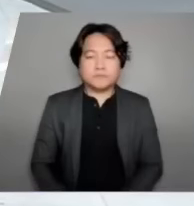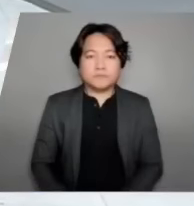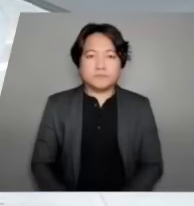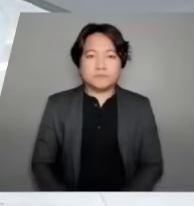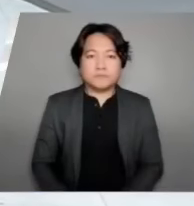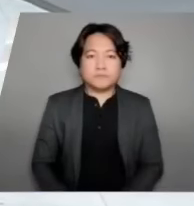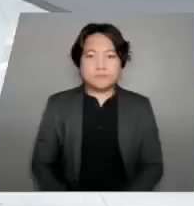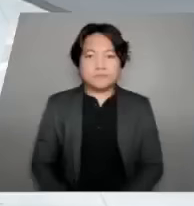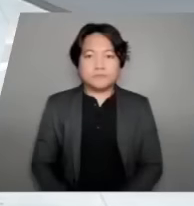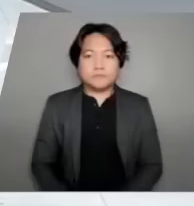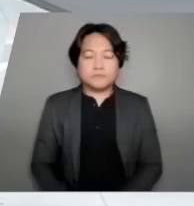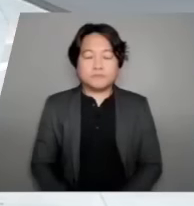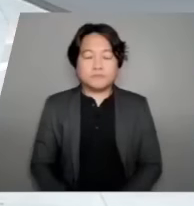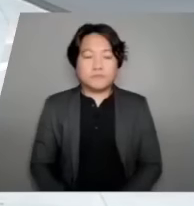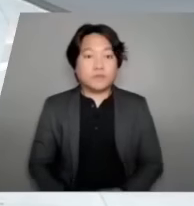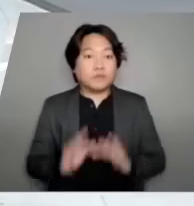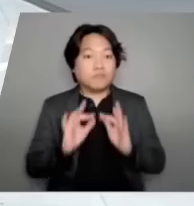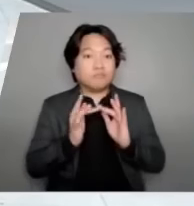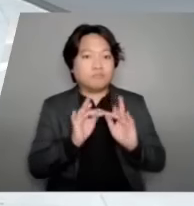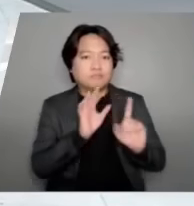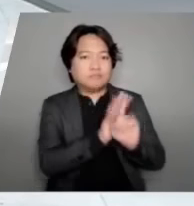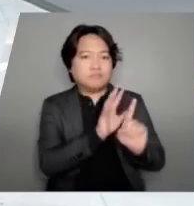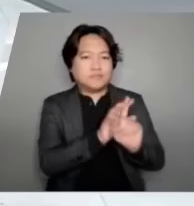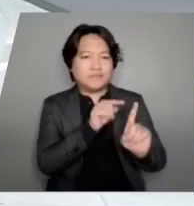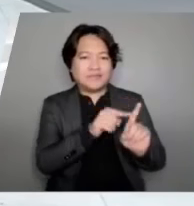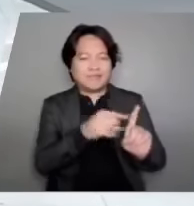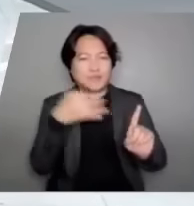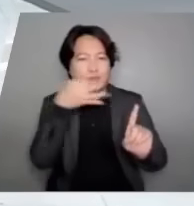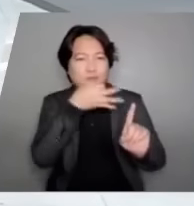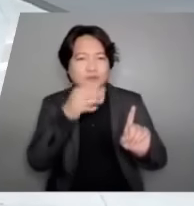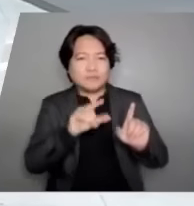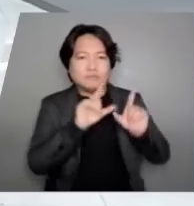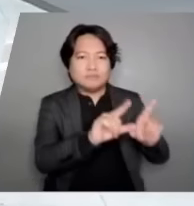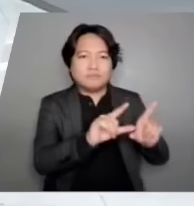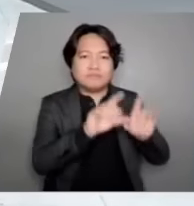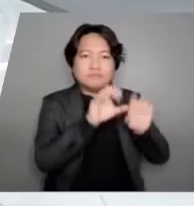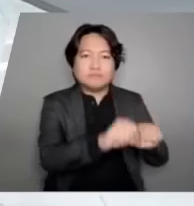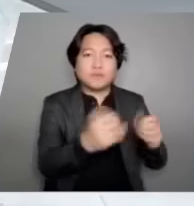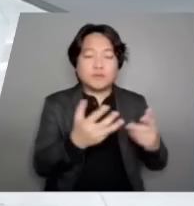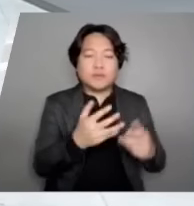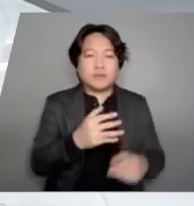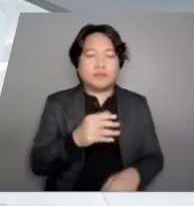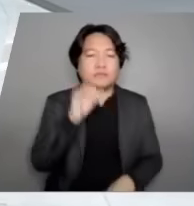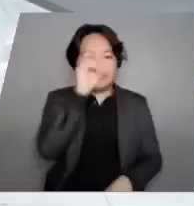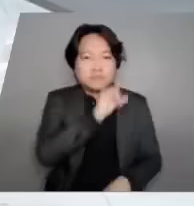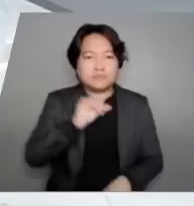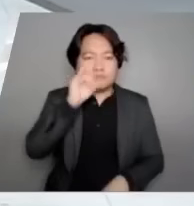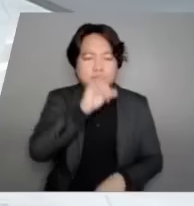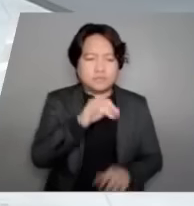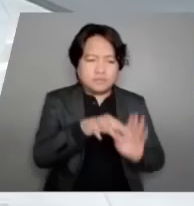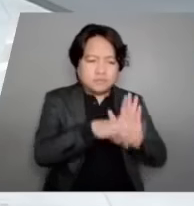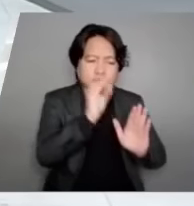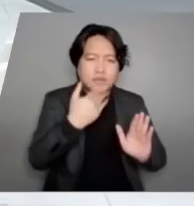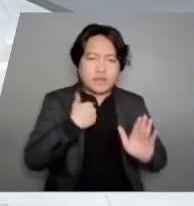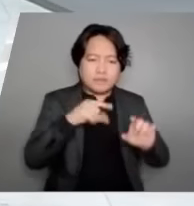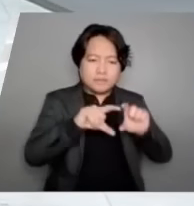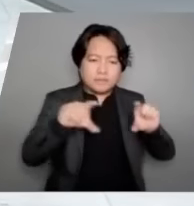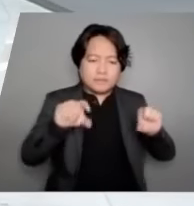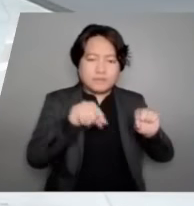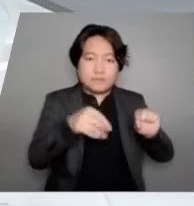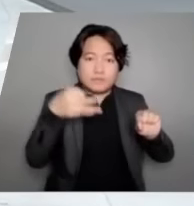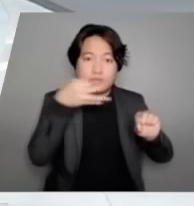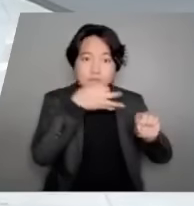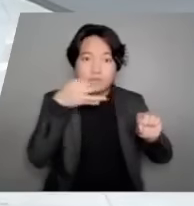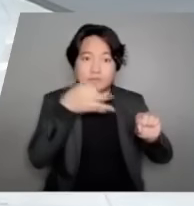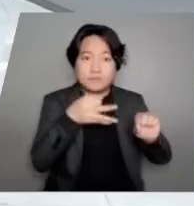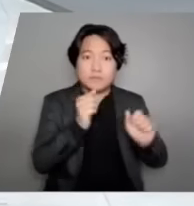Viral online ang paghuli sa isang drug suspect sa Iloilo. Kinikwestiyon kung ang nakuhang sachet ng droga ay itininim lang ng